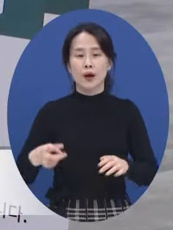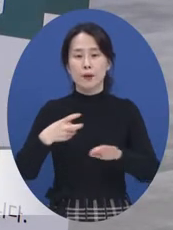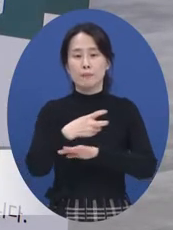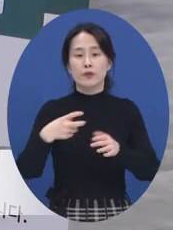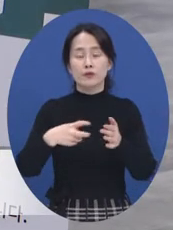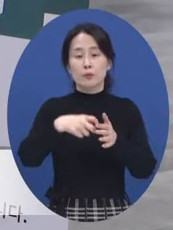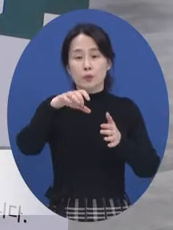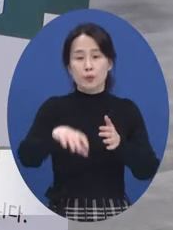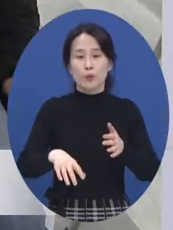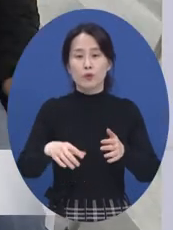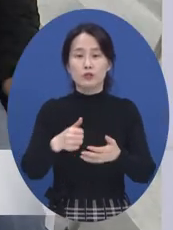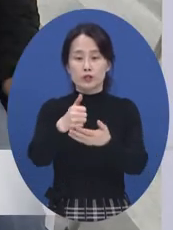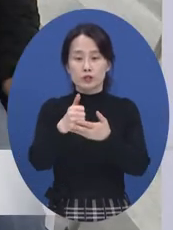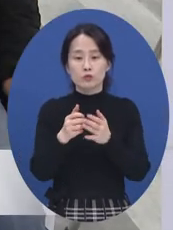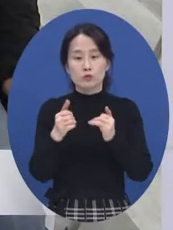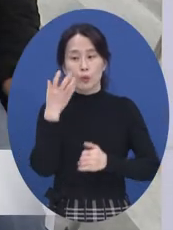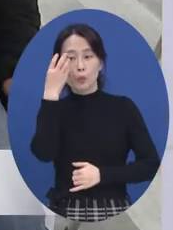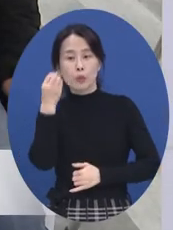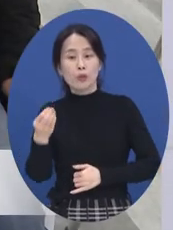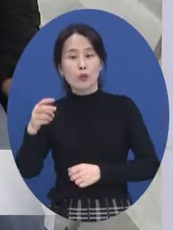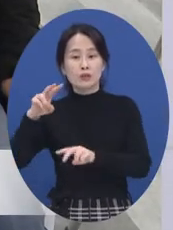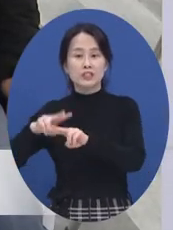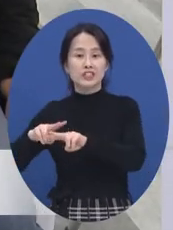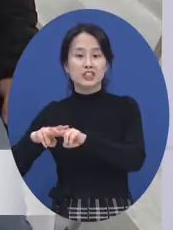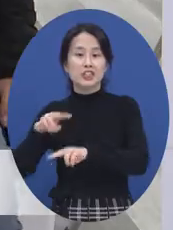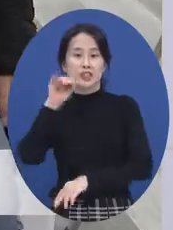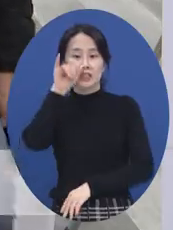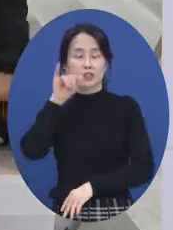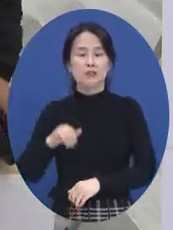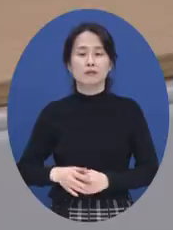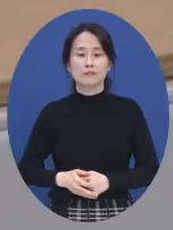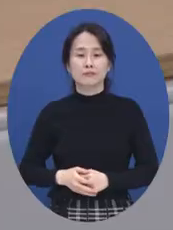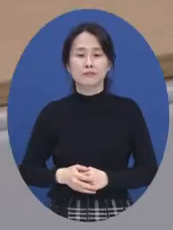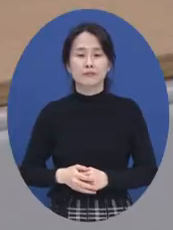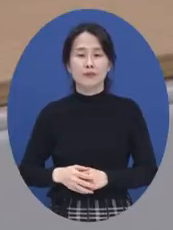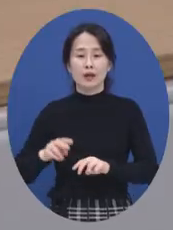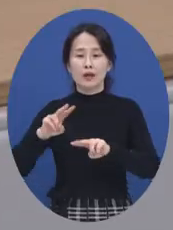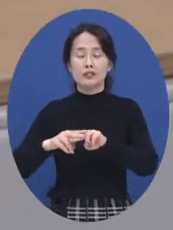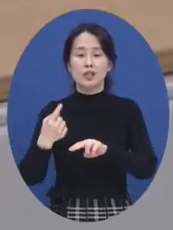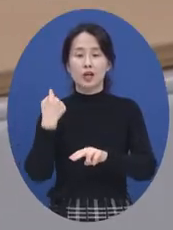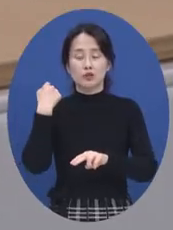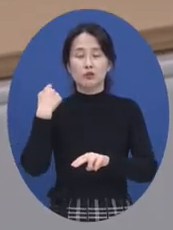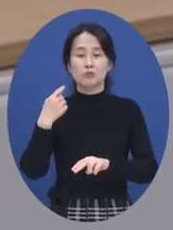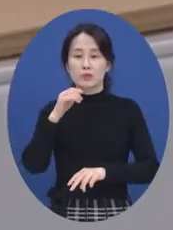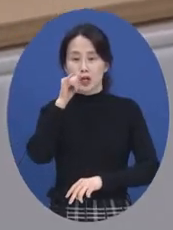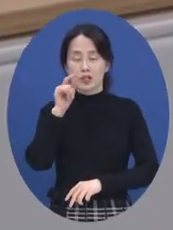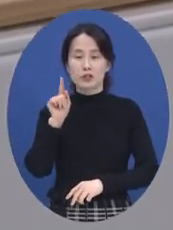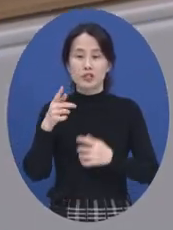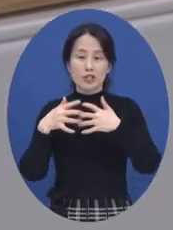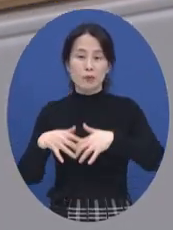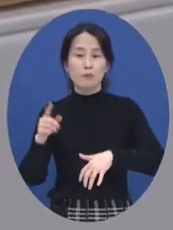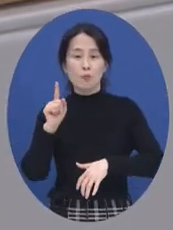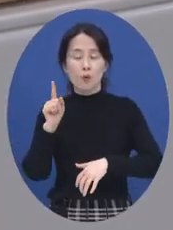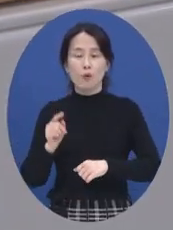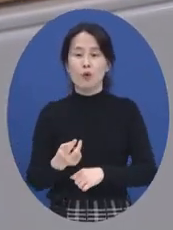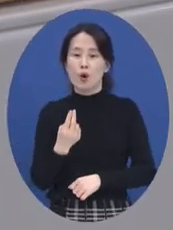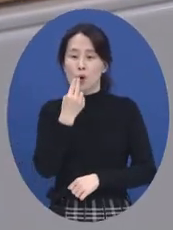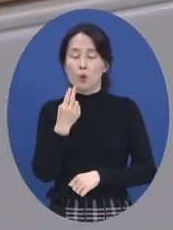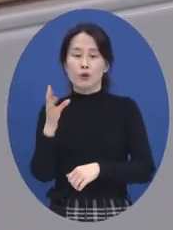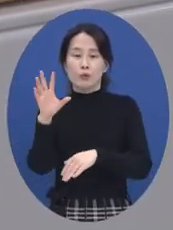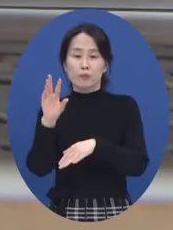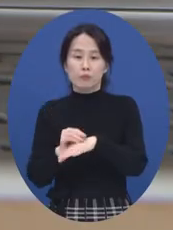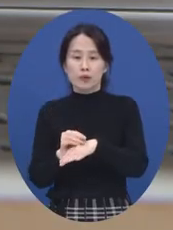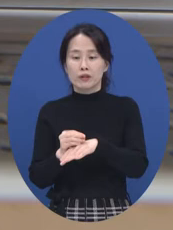시외버스 터미널 대합실에 승객들의 눈길을 사로잡는 의자가 등장했습니다. 의자 등받이 쪽에 설치된 정화 장비가 외부